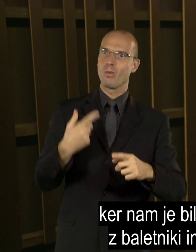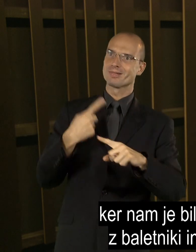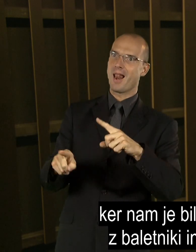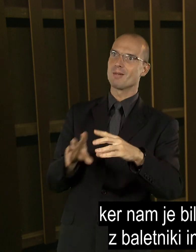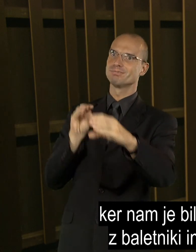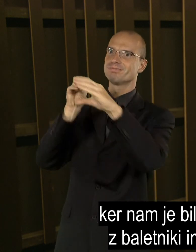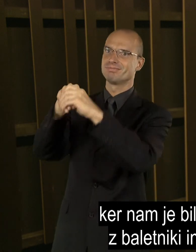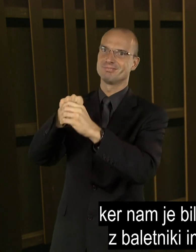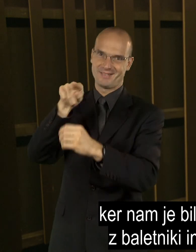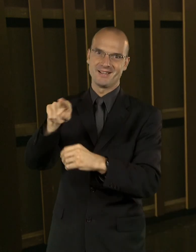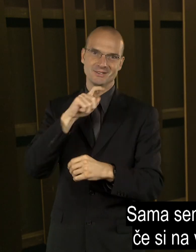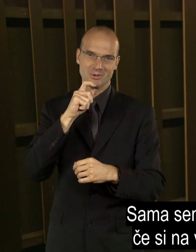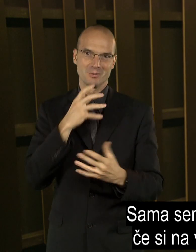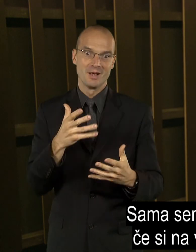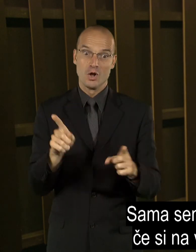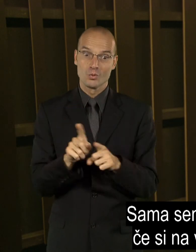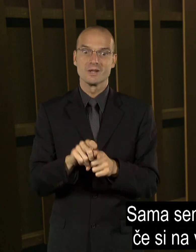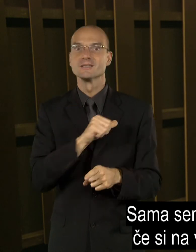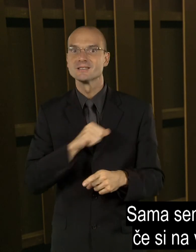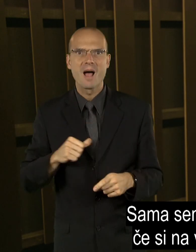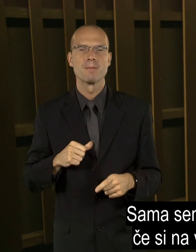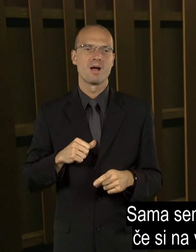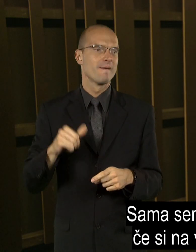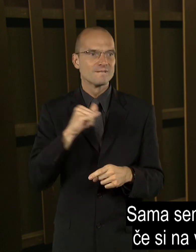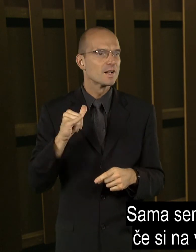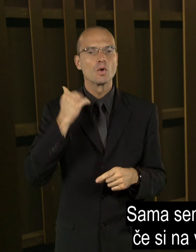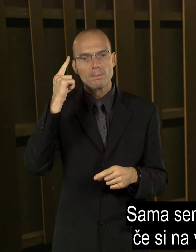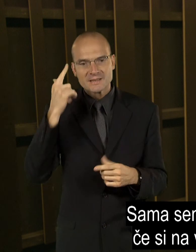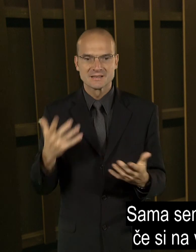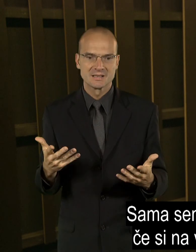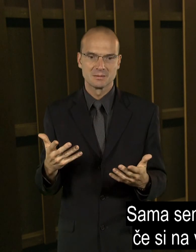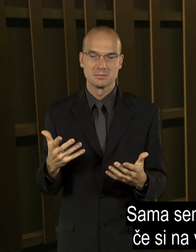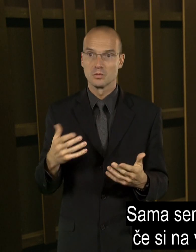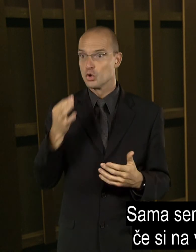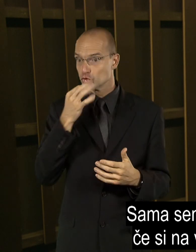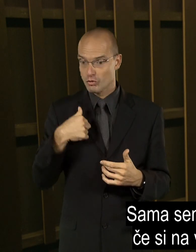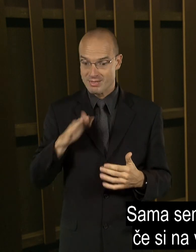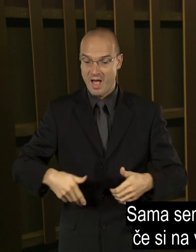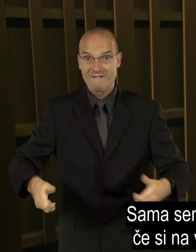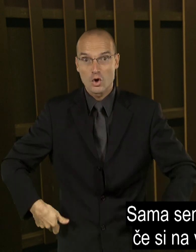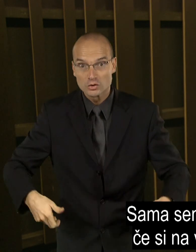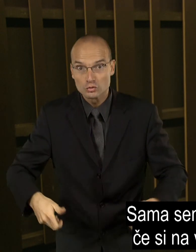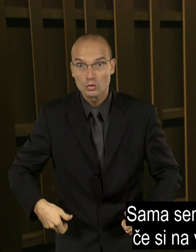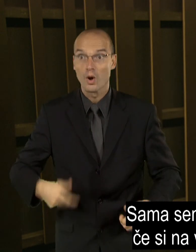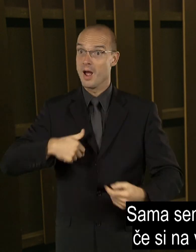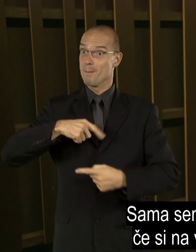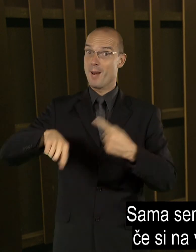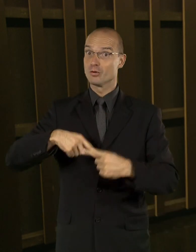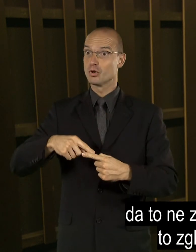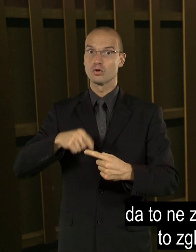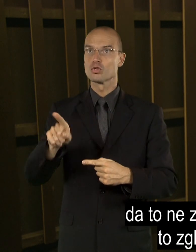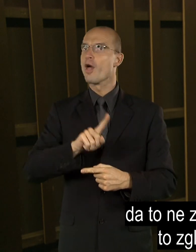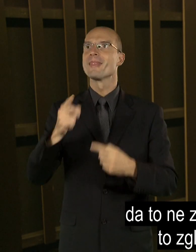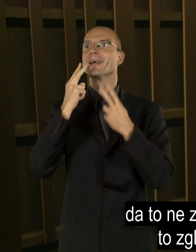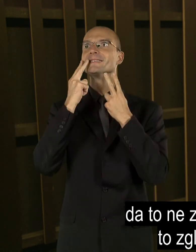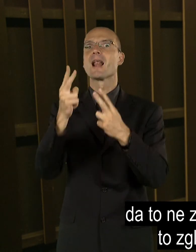del tega, no, ker sem sama vedno bila mišljenja, da če si na vozičku pa da plešeš, da to